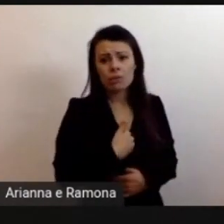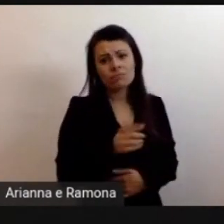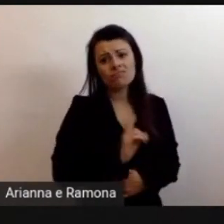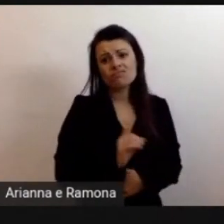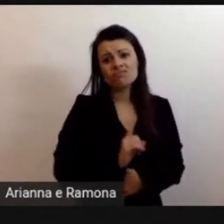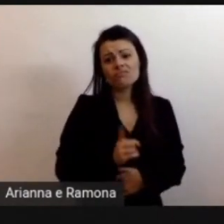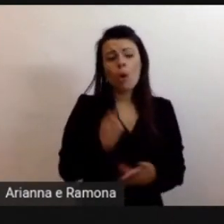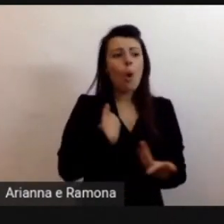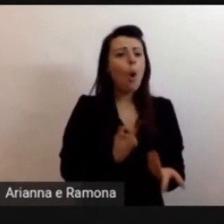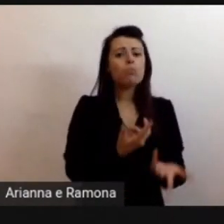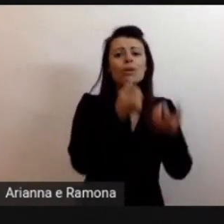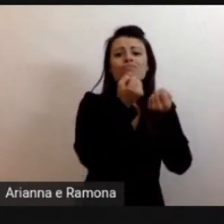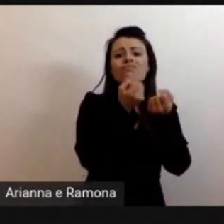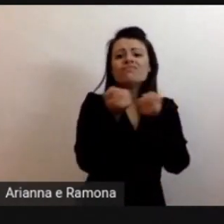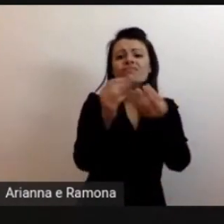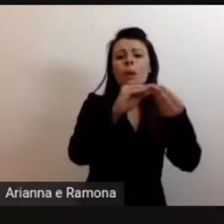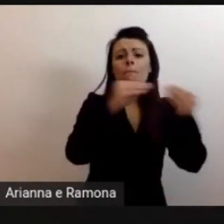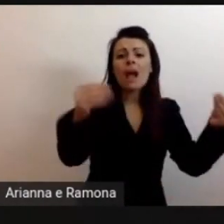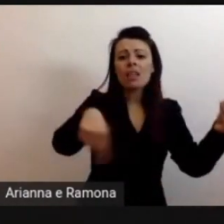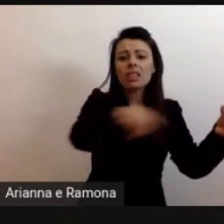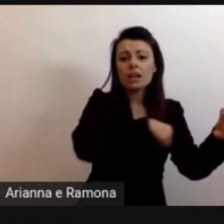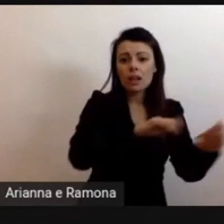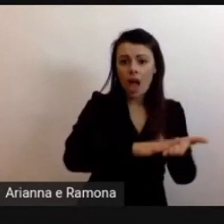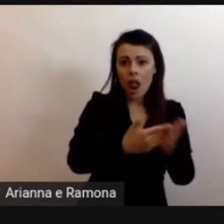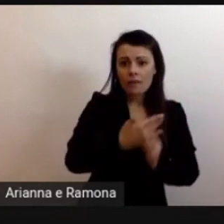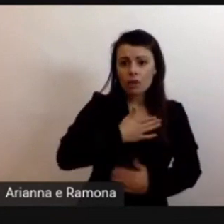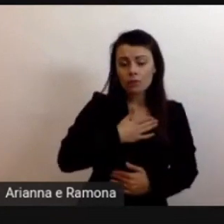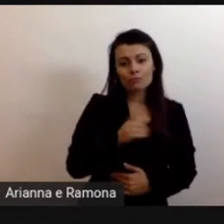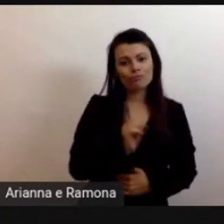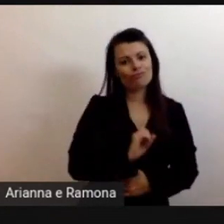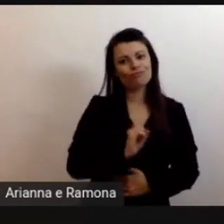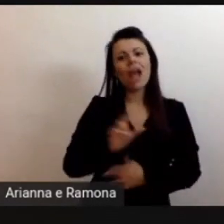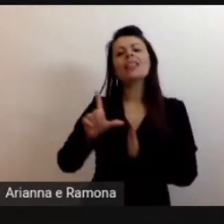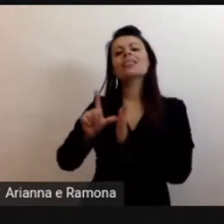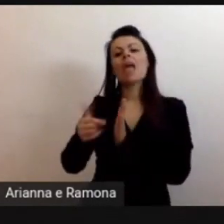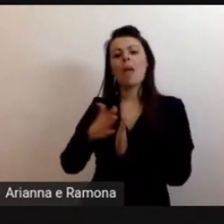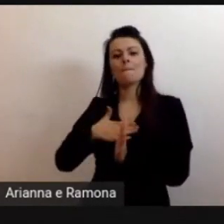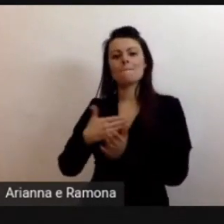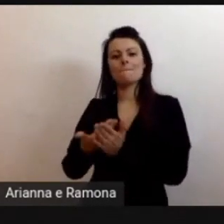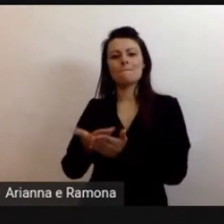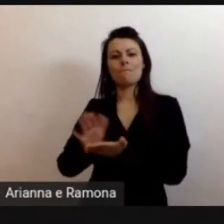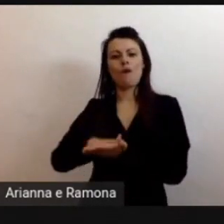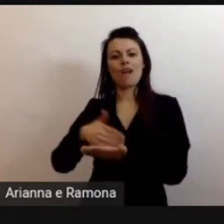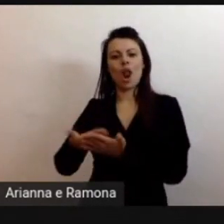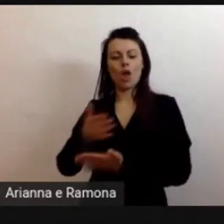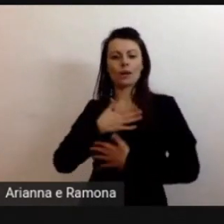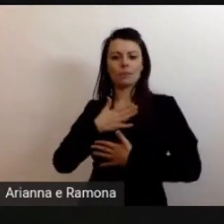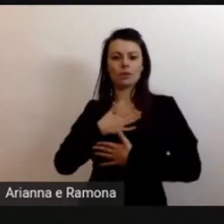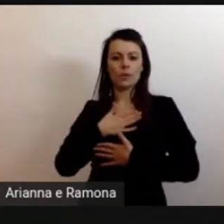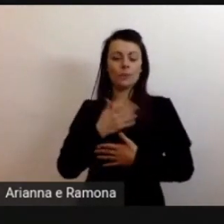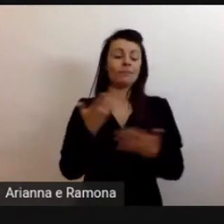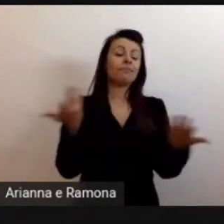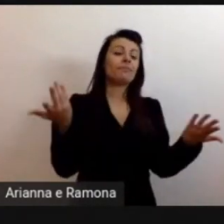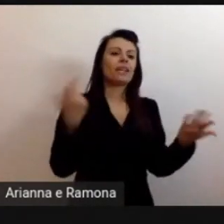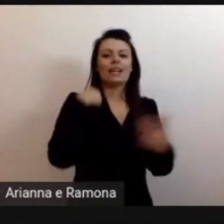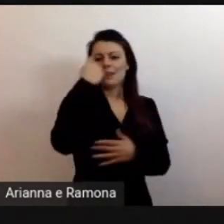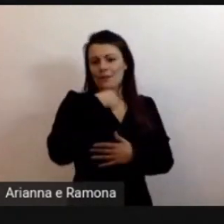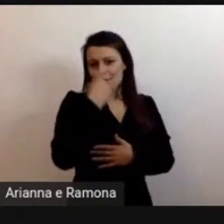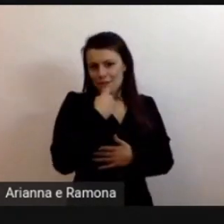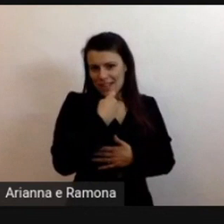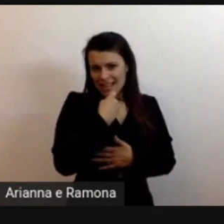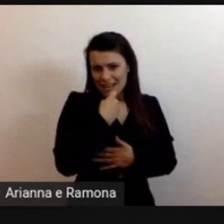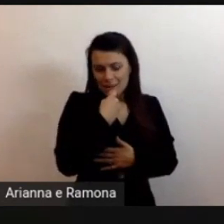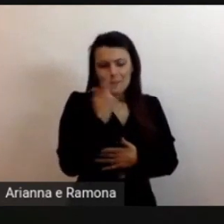materia allora non ricordo per la sincera come finisca tra il film